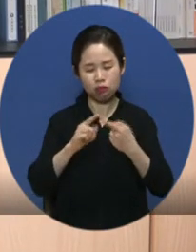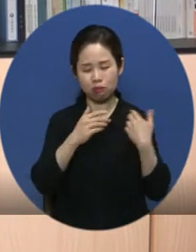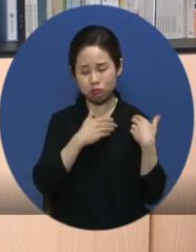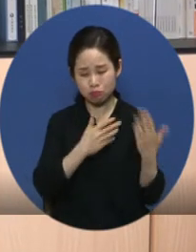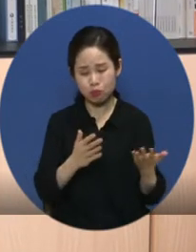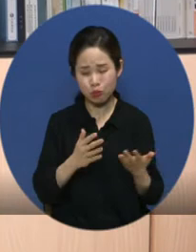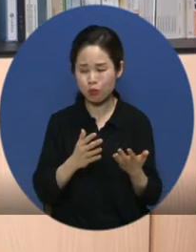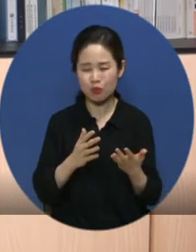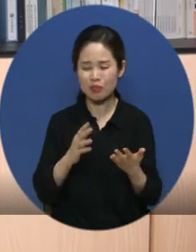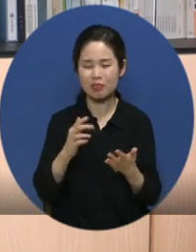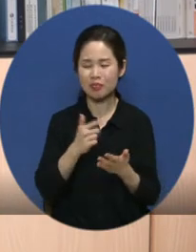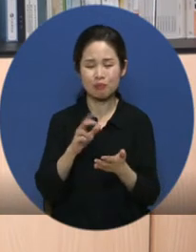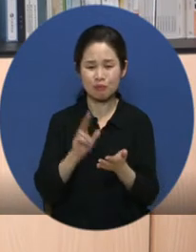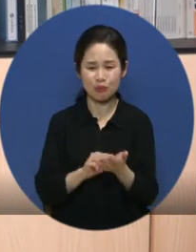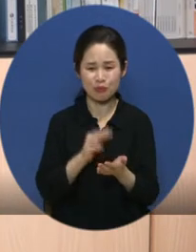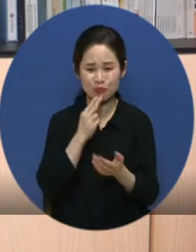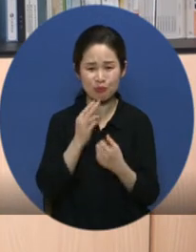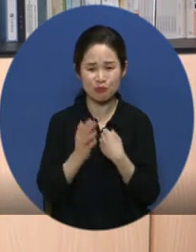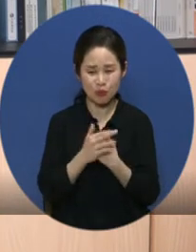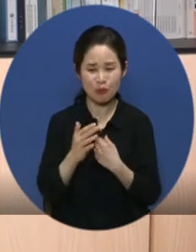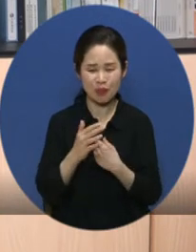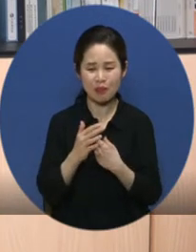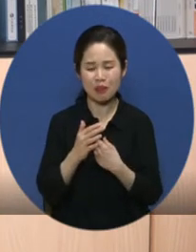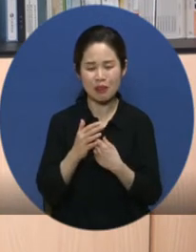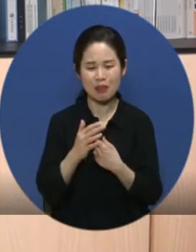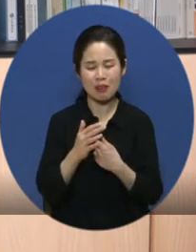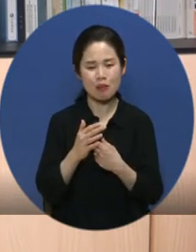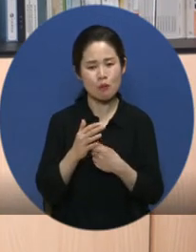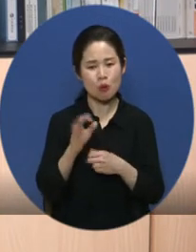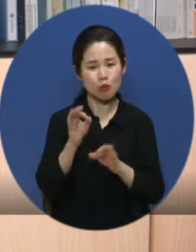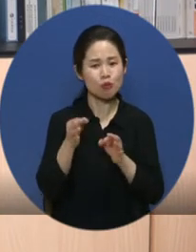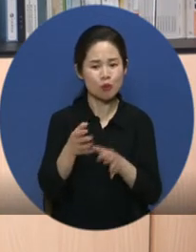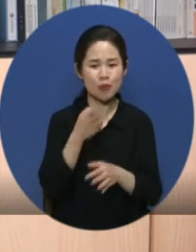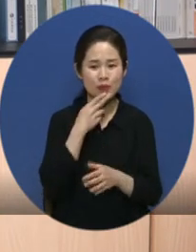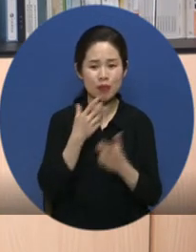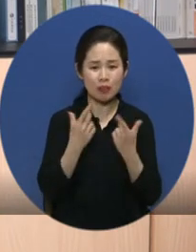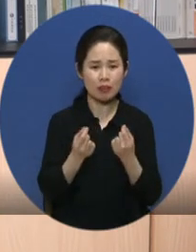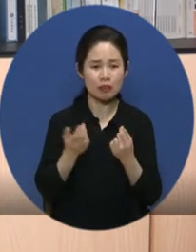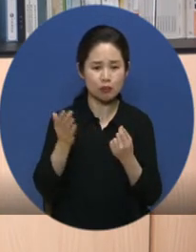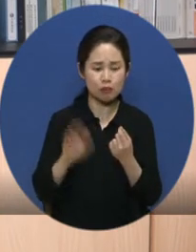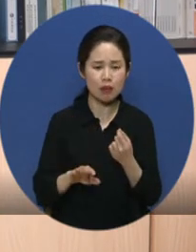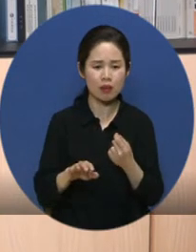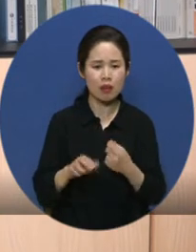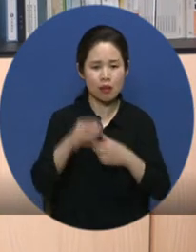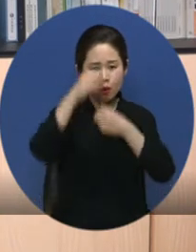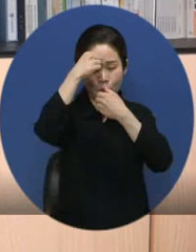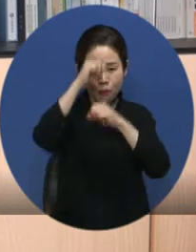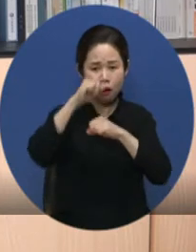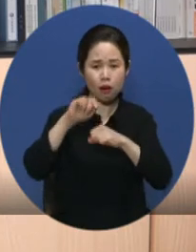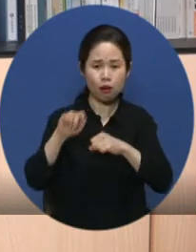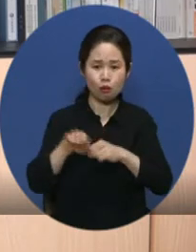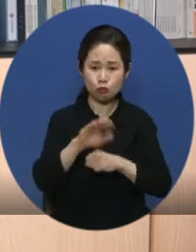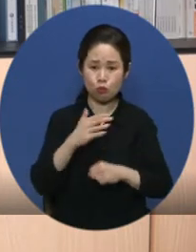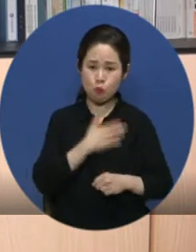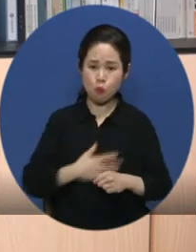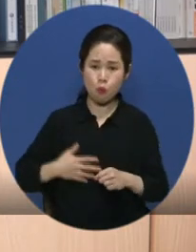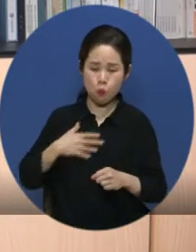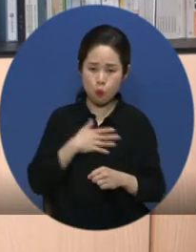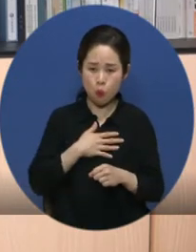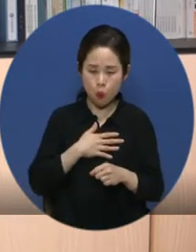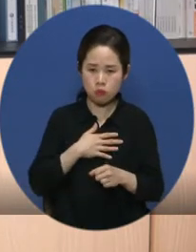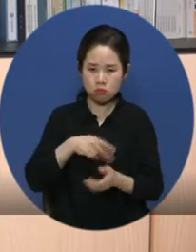발이 우리 신체에서 가장 밑에 부분에 있으면서 변형을 잘 일으키고 가장 무게중심을 다 바치고 살다